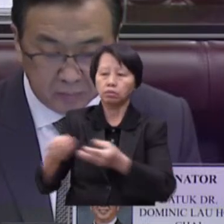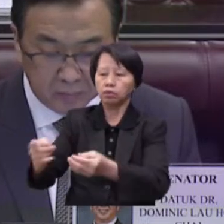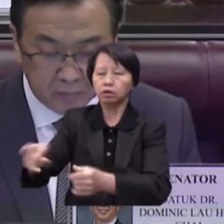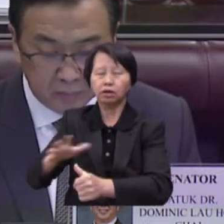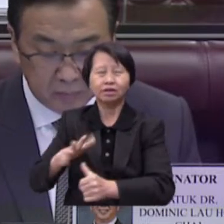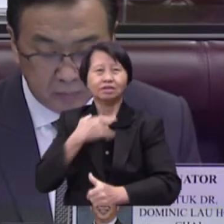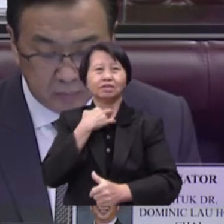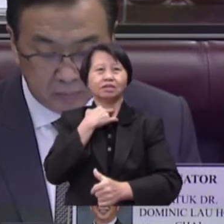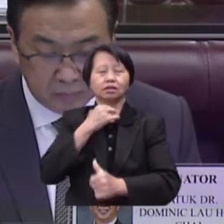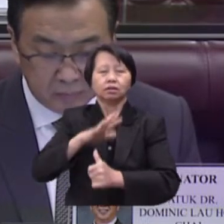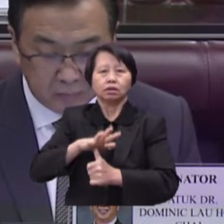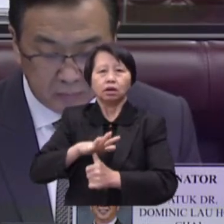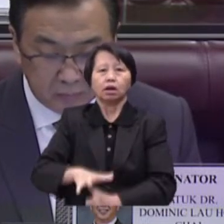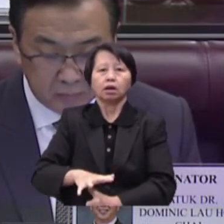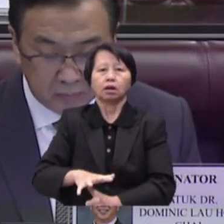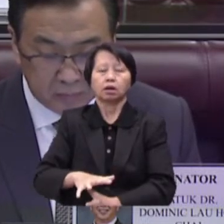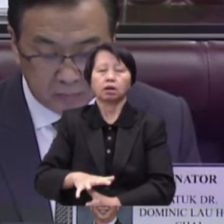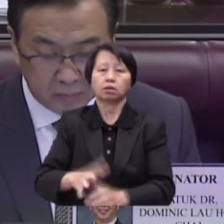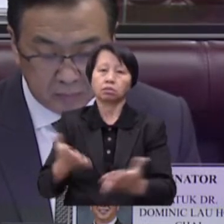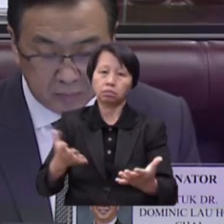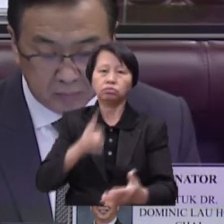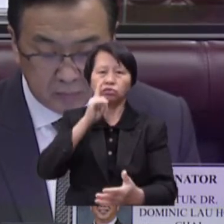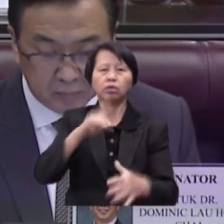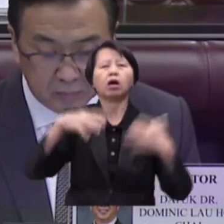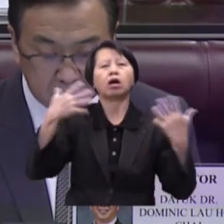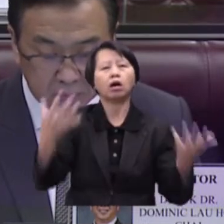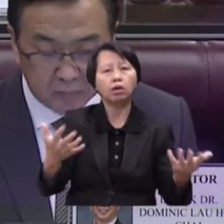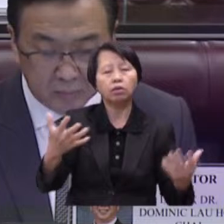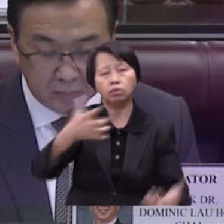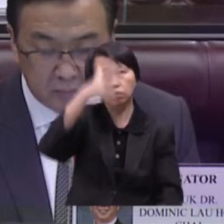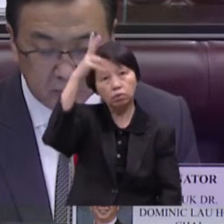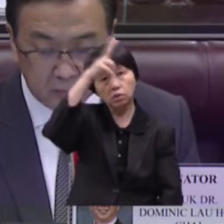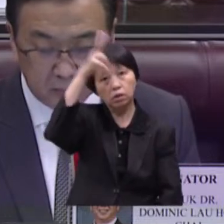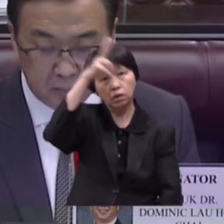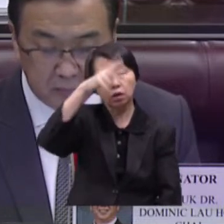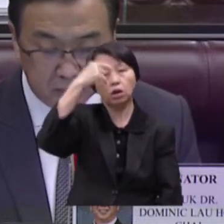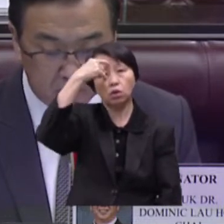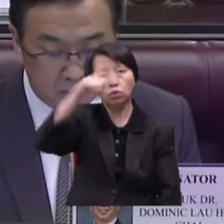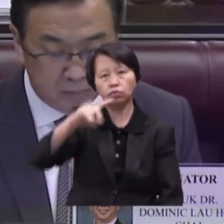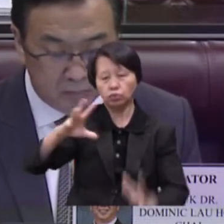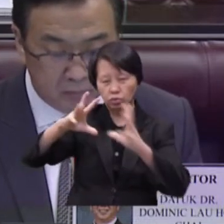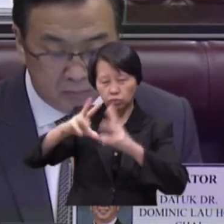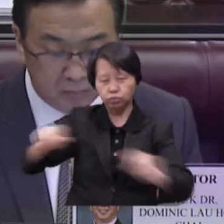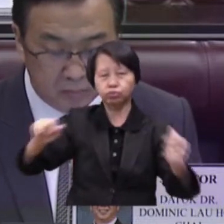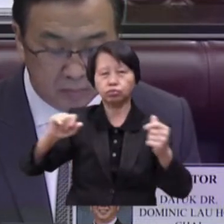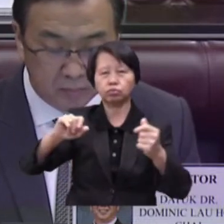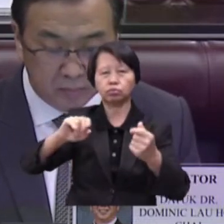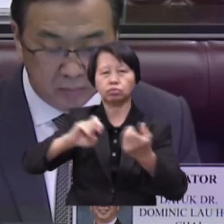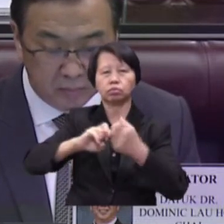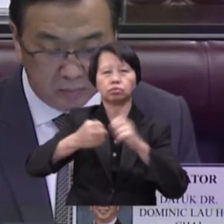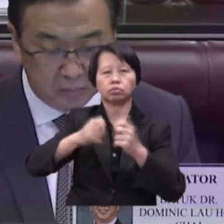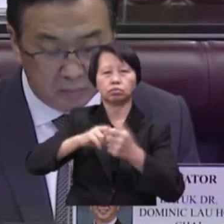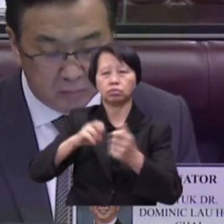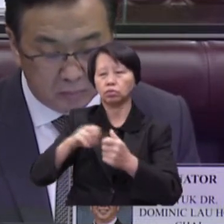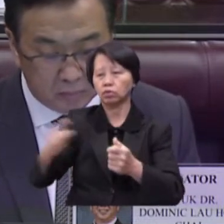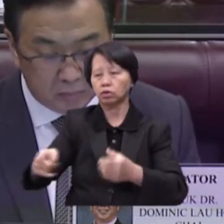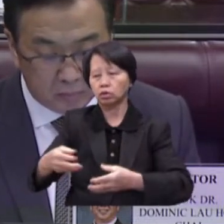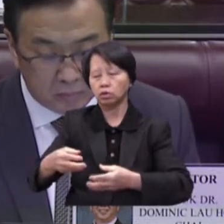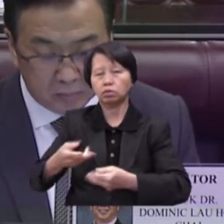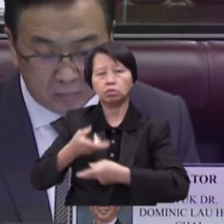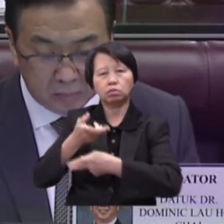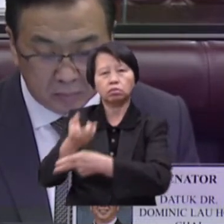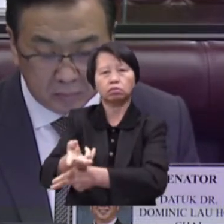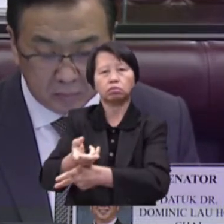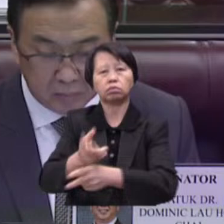tekanan kepada mereka dan sebenarnya apakah langkah-langkah kerajaan untuk mengatasi pemberi pinjaman